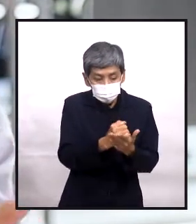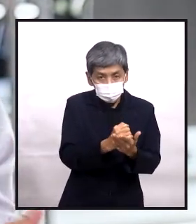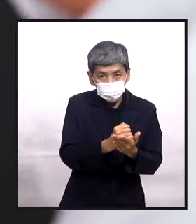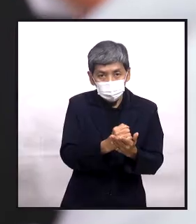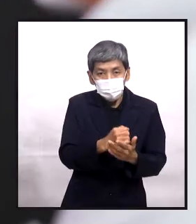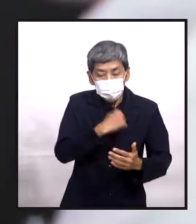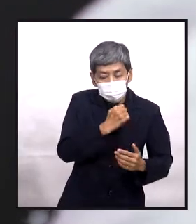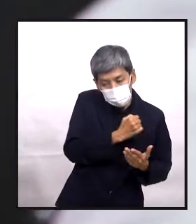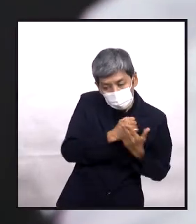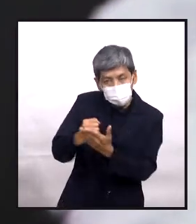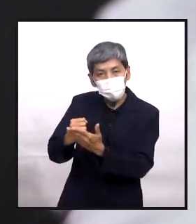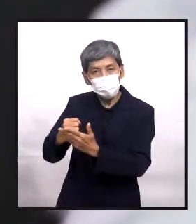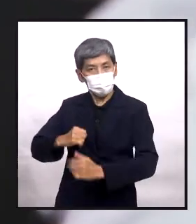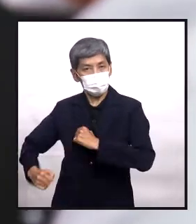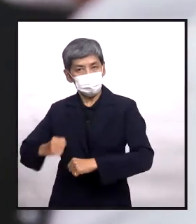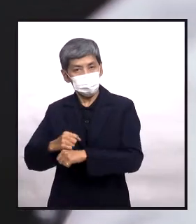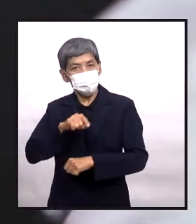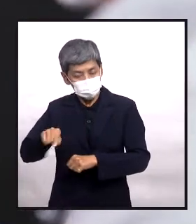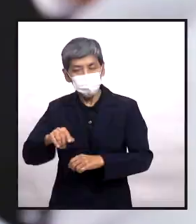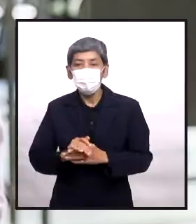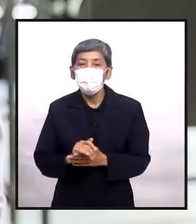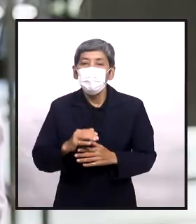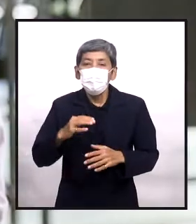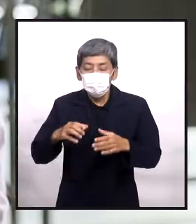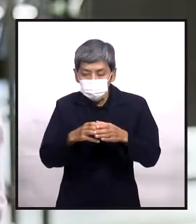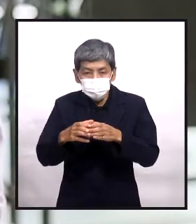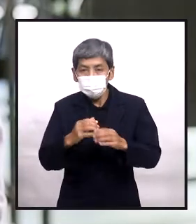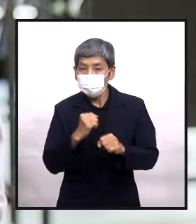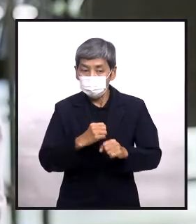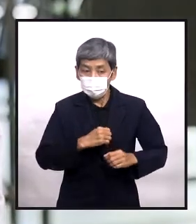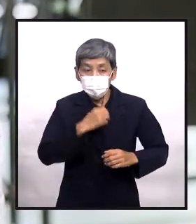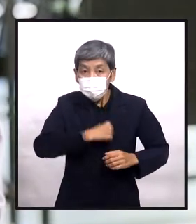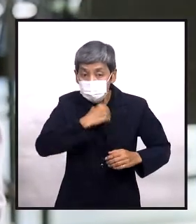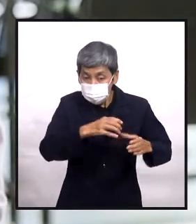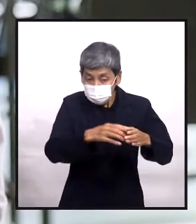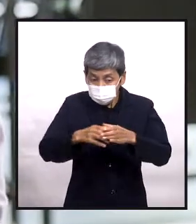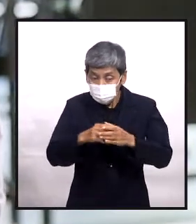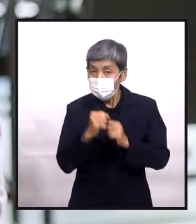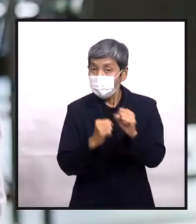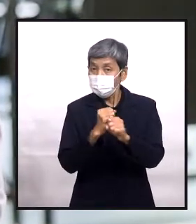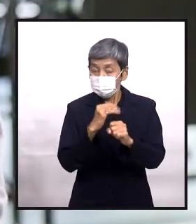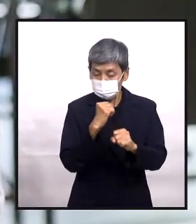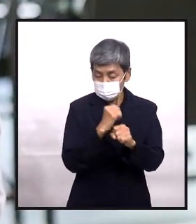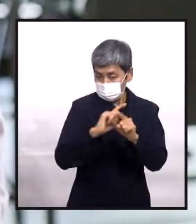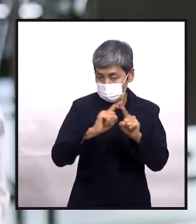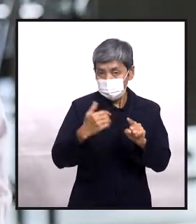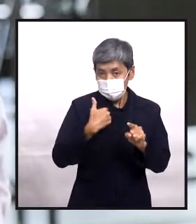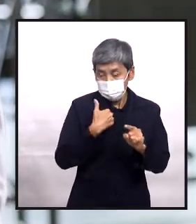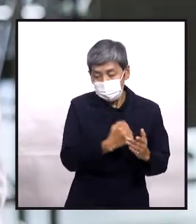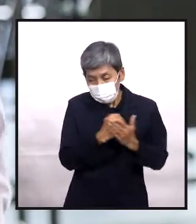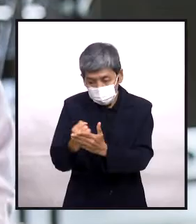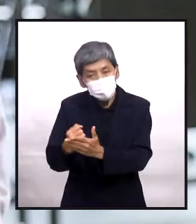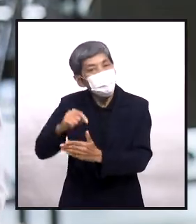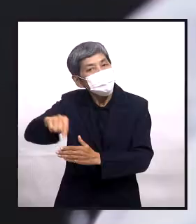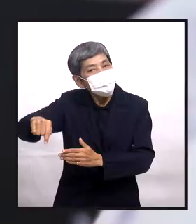ปช่วยผมดำแล้วแค่นั้นไม่พอคือพวกเราอัศวินผมขาวของเราเนี่ยที่70อัพ60อัพอะไรแบบเนี้ย